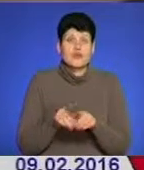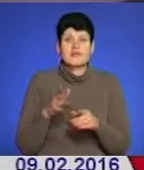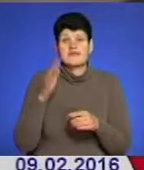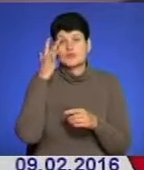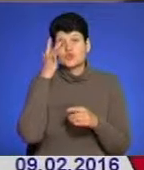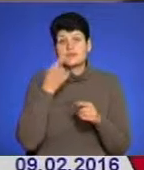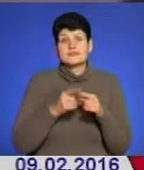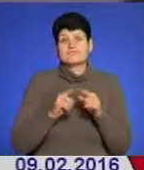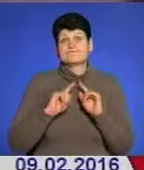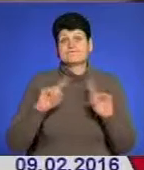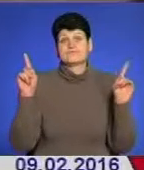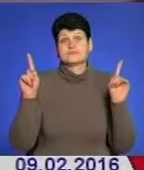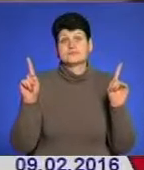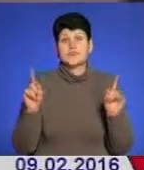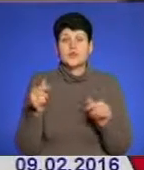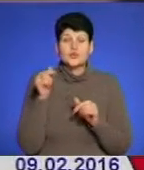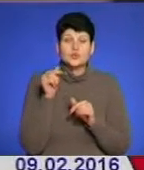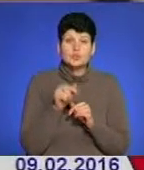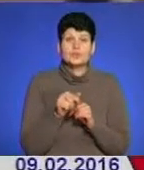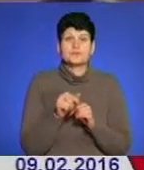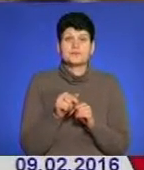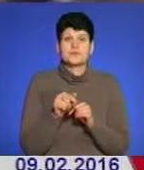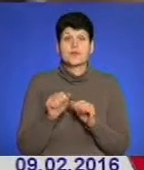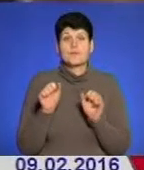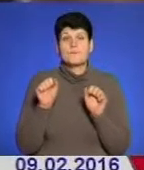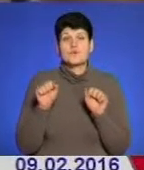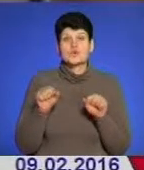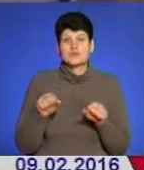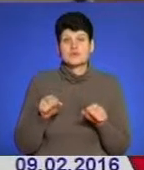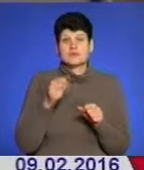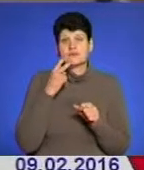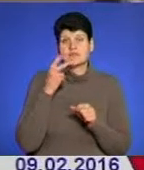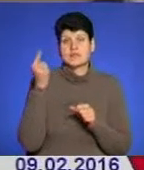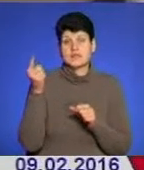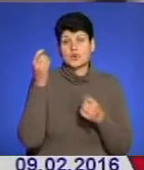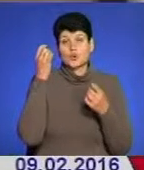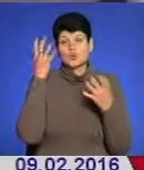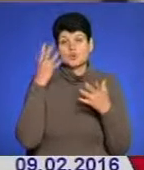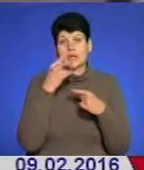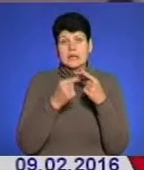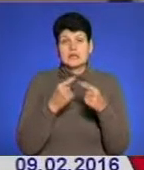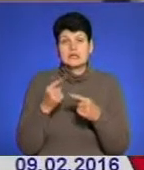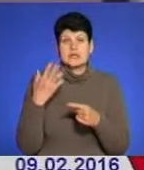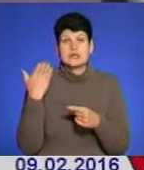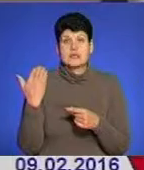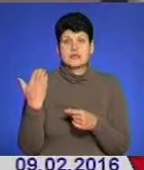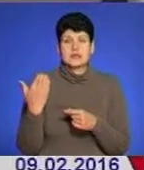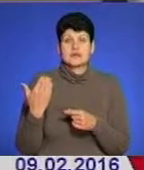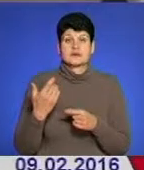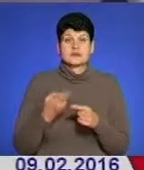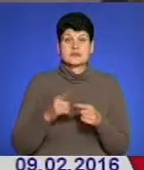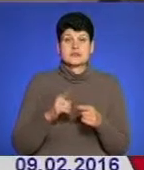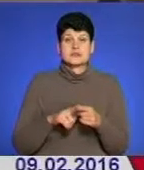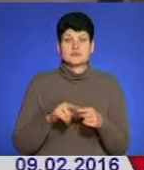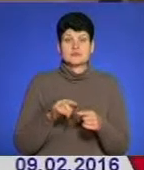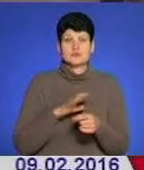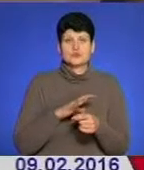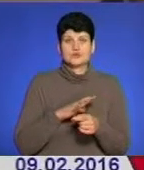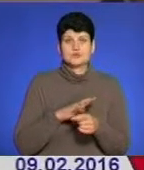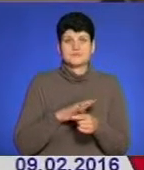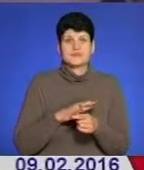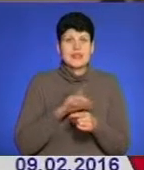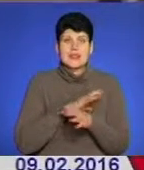це є особливість. І тому цілком можливо, що виходячи з їх культурних традицій, для них саме оприлюднення прозірок на тлі людського